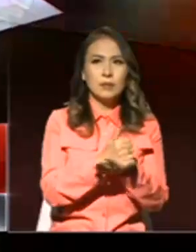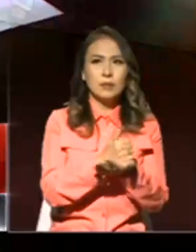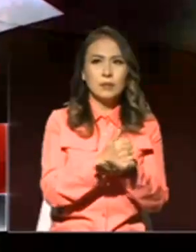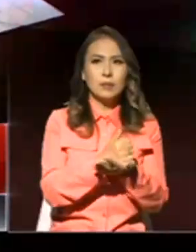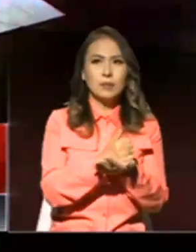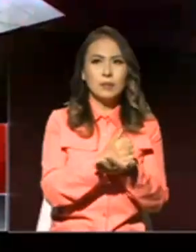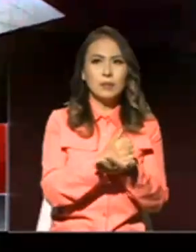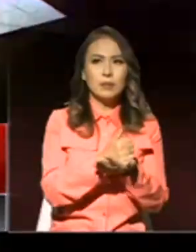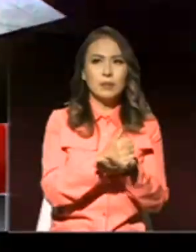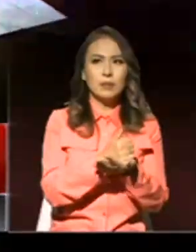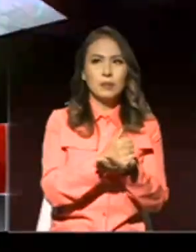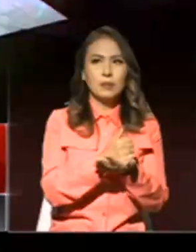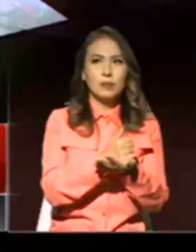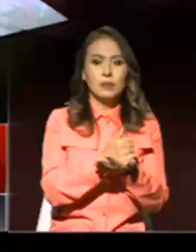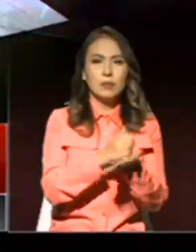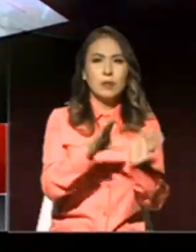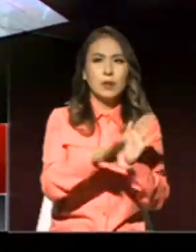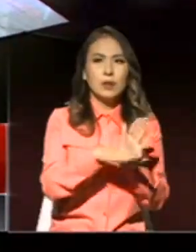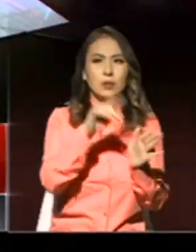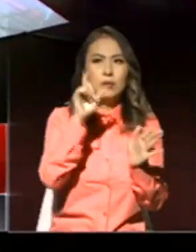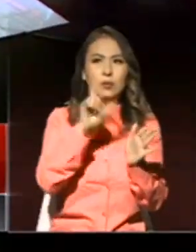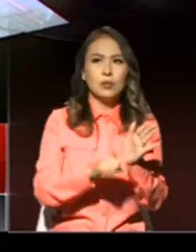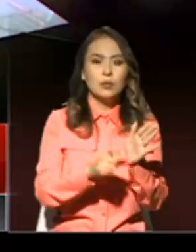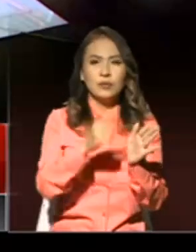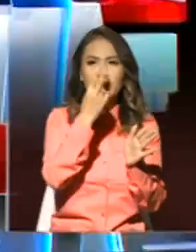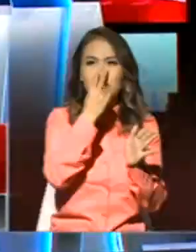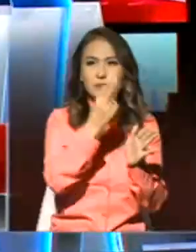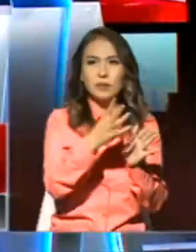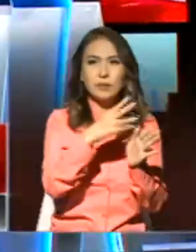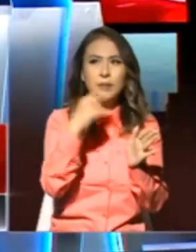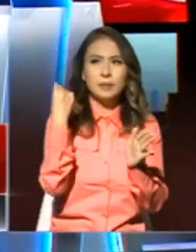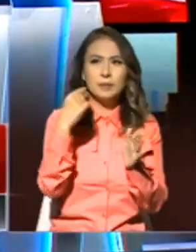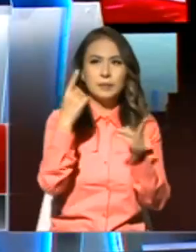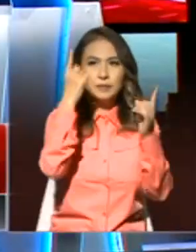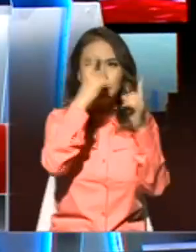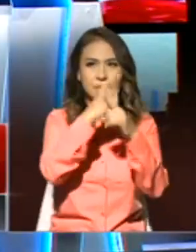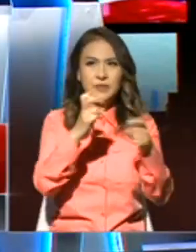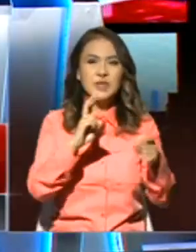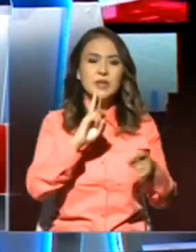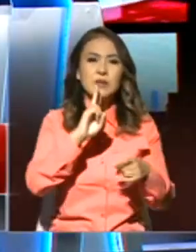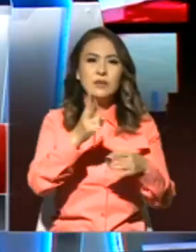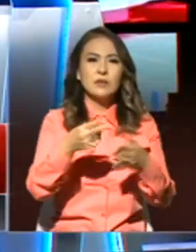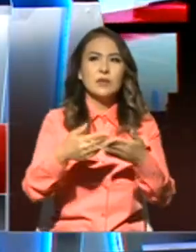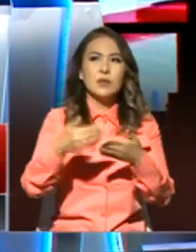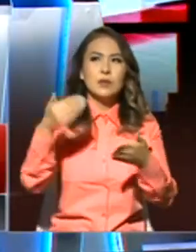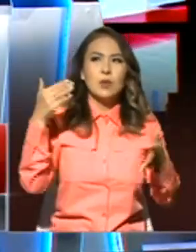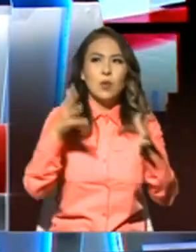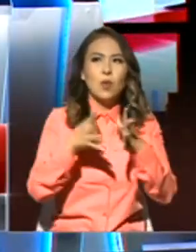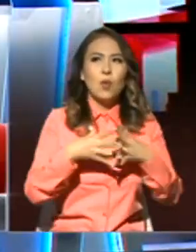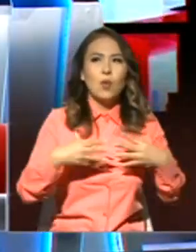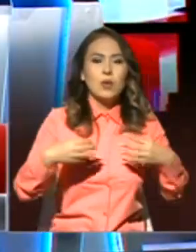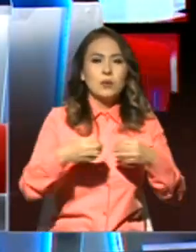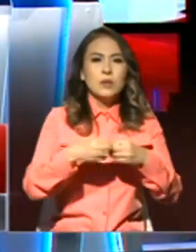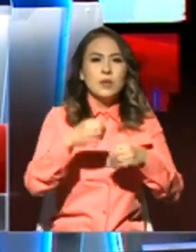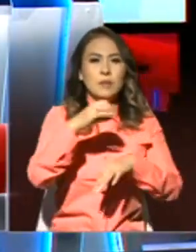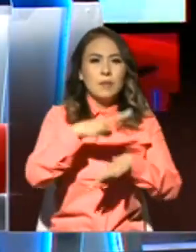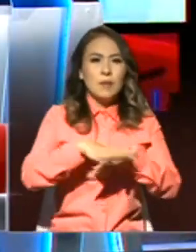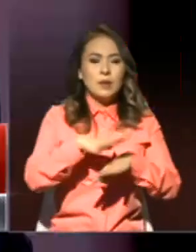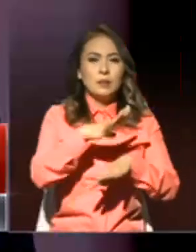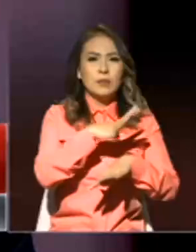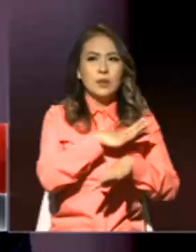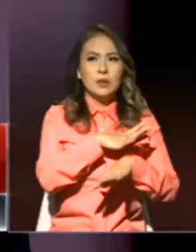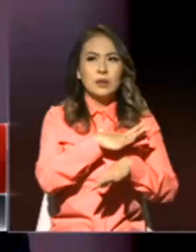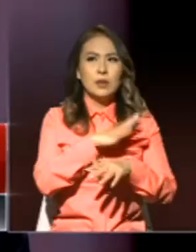арамызда депутат мырза тұр ғой. Иә. Жаңағы айтып тұрған өзіңіз көрдіңіз, президент басында сөйледі. 2 жыл бұрын айтты. Иә. Отбасы банкі алдындағы осы мәжілістің